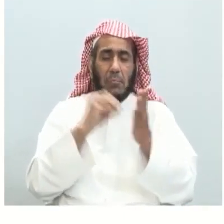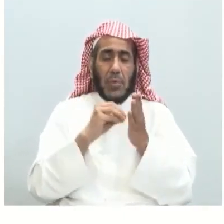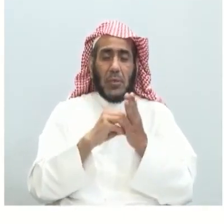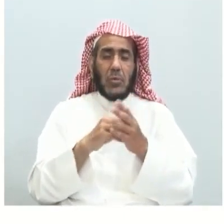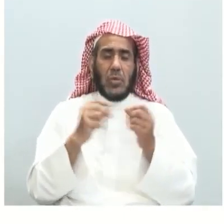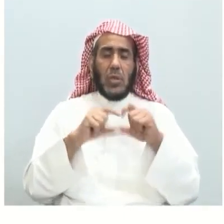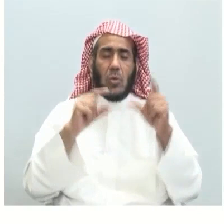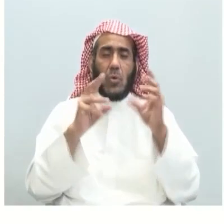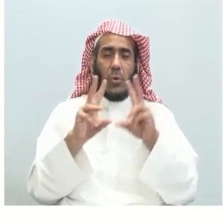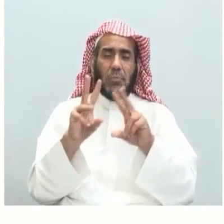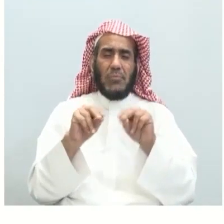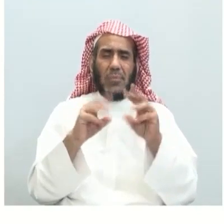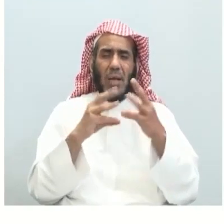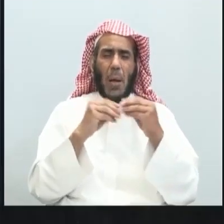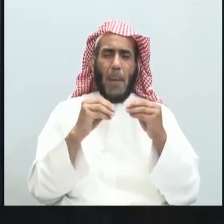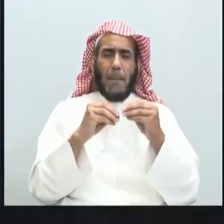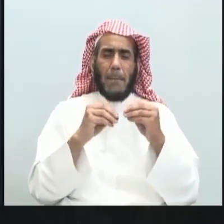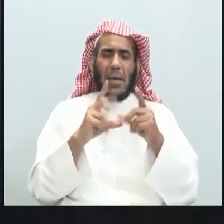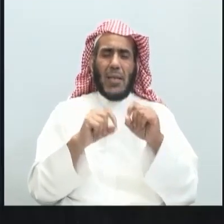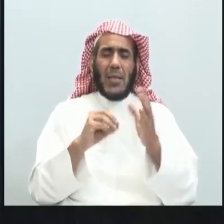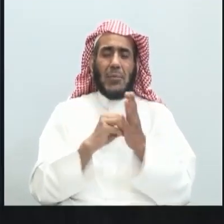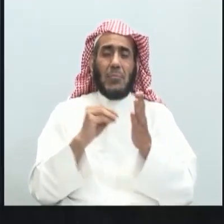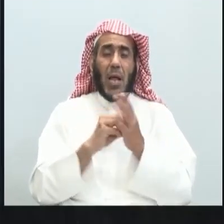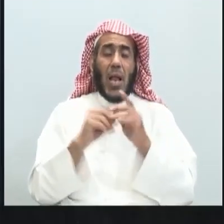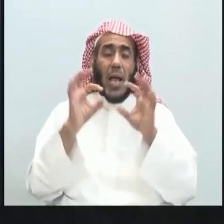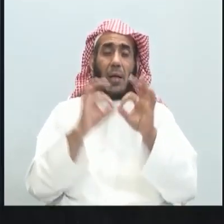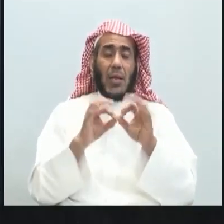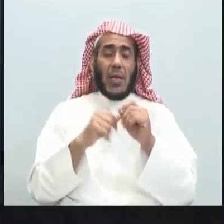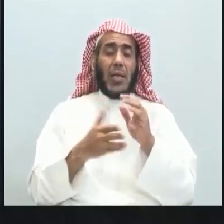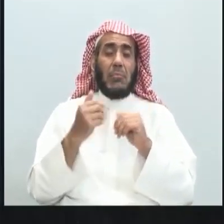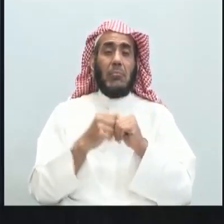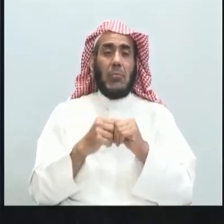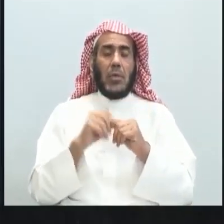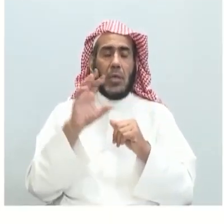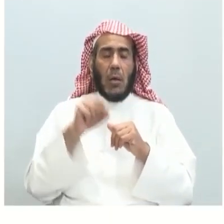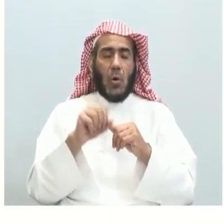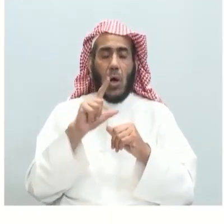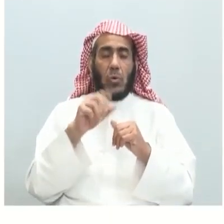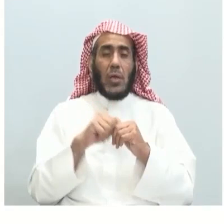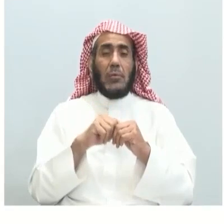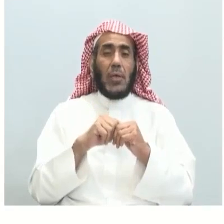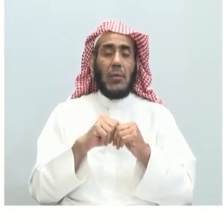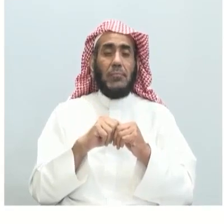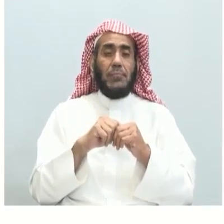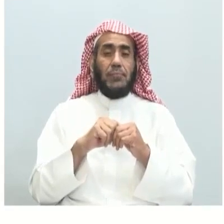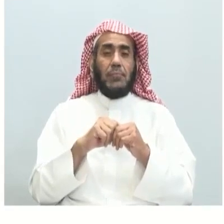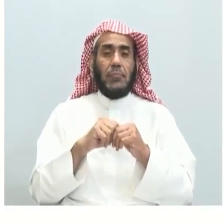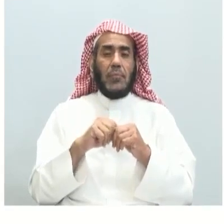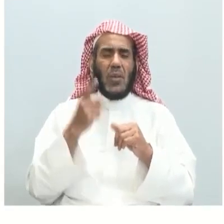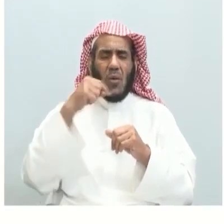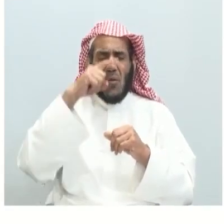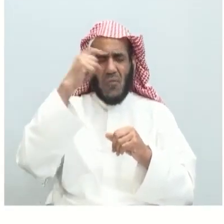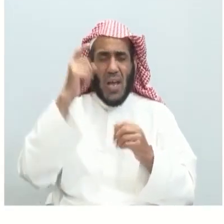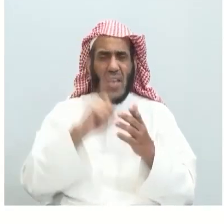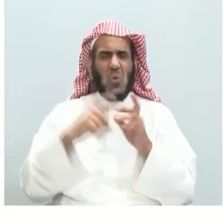معنا تدل على ما دلت عليه هذه الايه الكريمه نعم هي قول الله سبحانه وتعالى فاذا